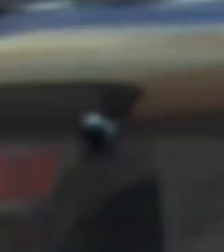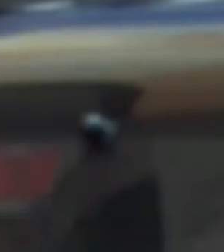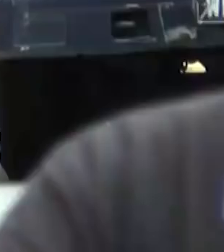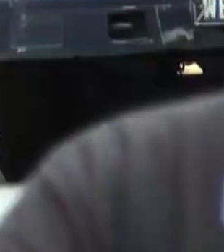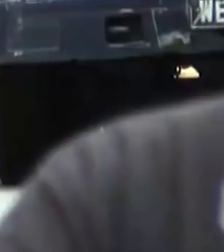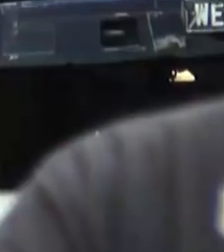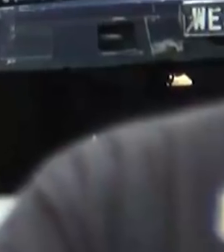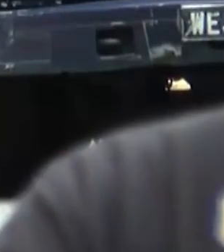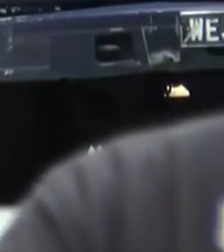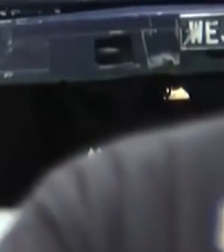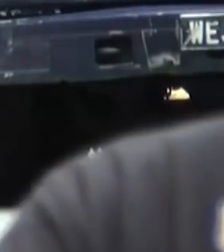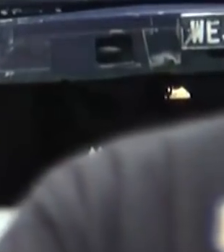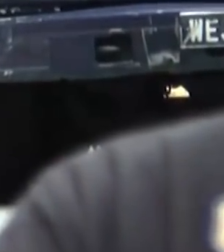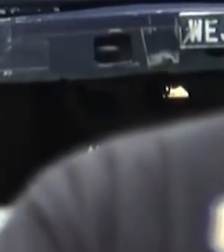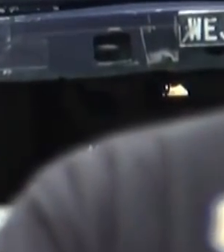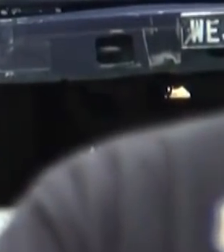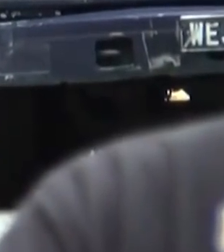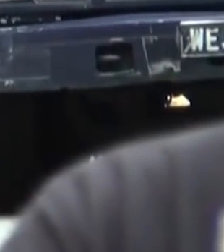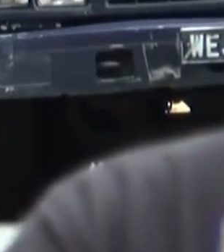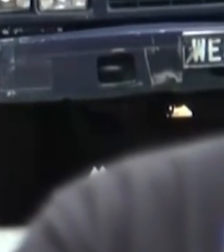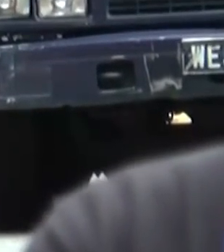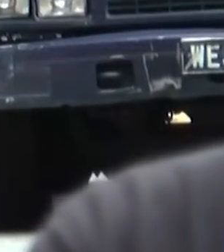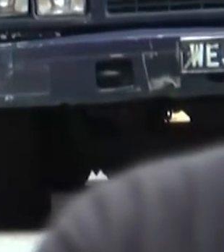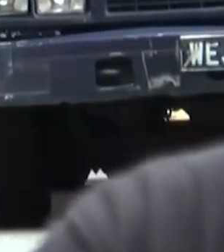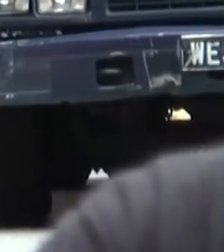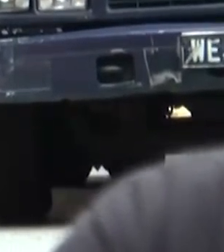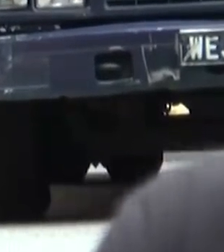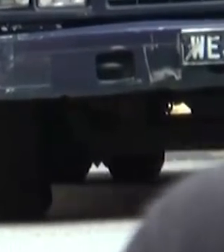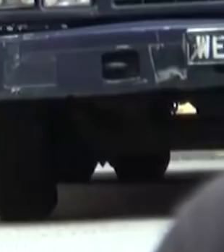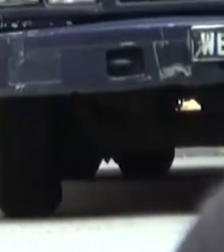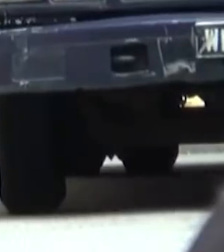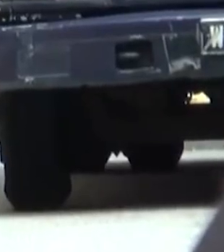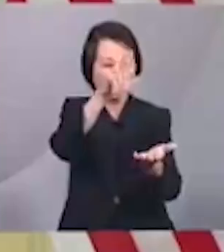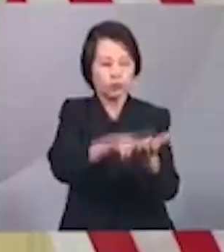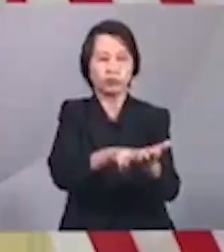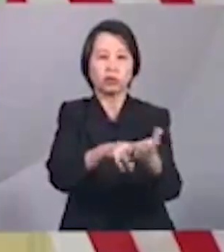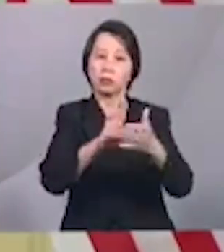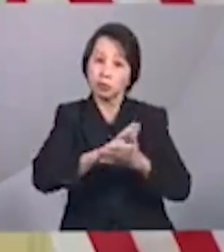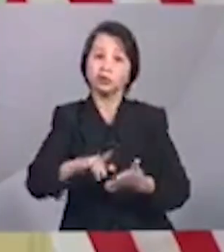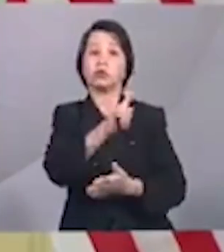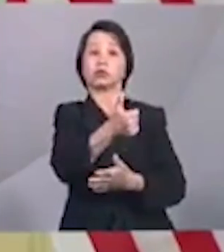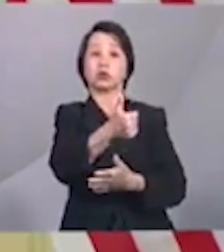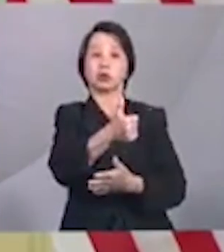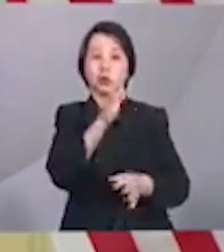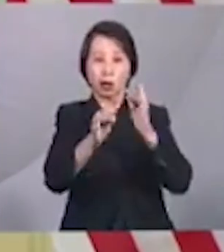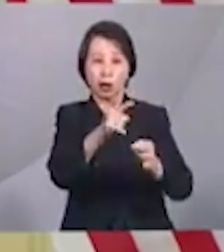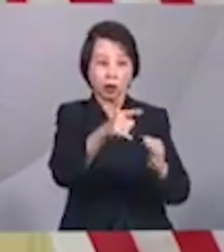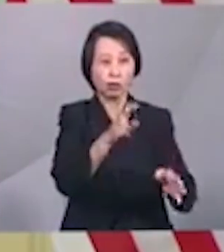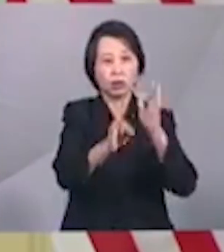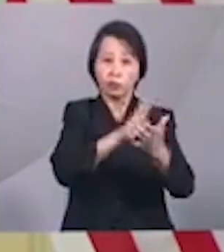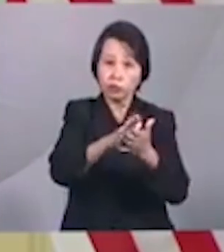mereka di swab test dan diisytiharkan bersih. Just bayangkan kalau mereka